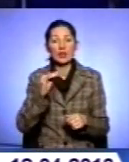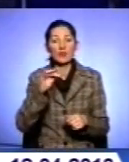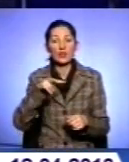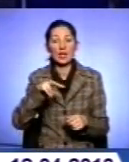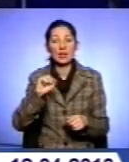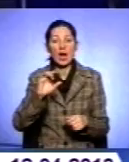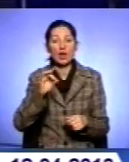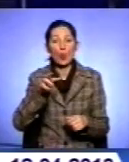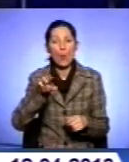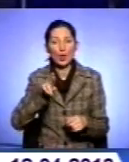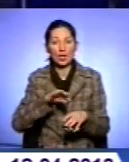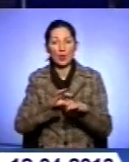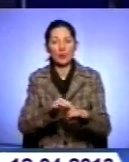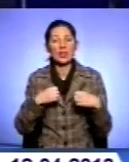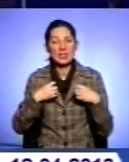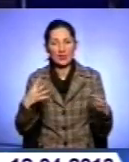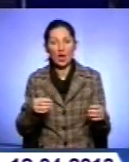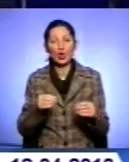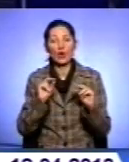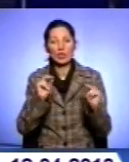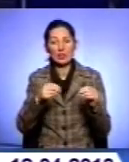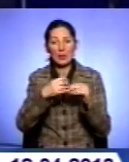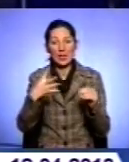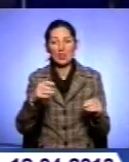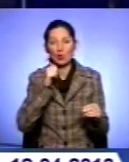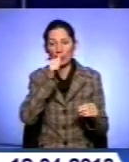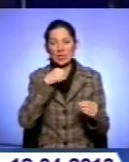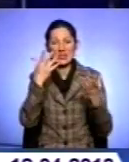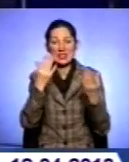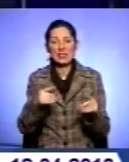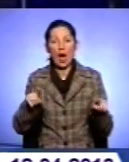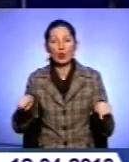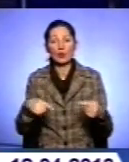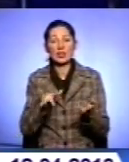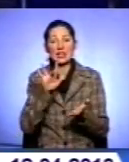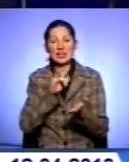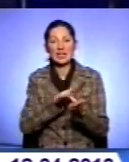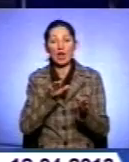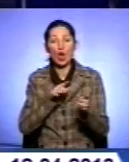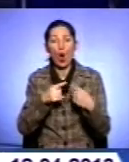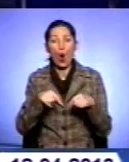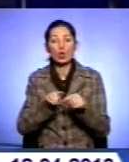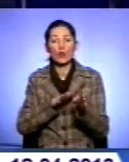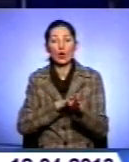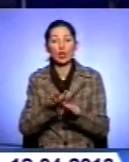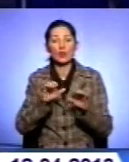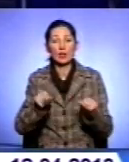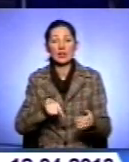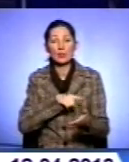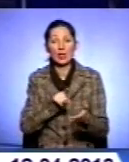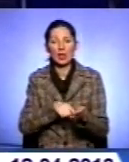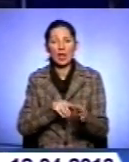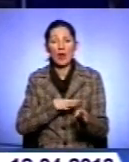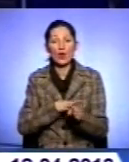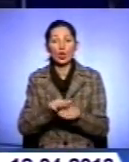пройшли урочистості з нагоди 15-ї річниці з дня утворення центрального органу виконавчої влади з питань виконання